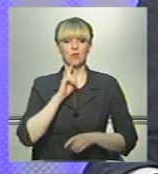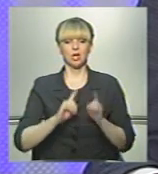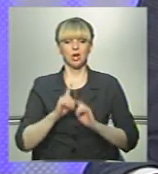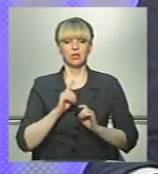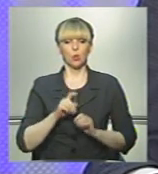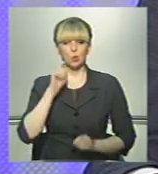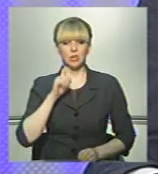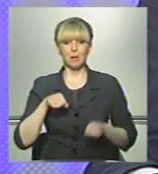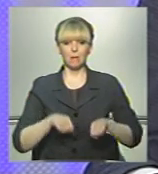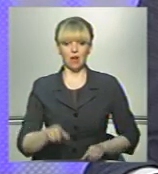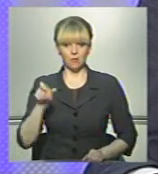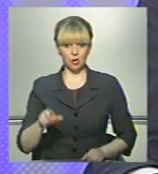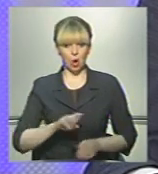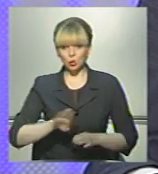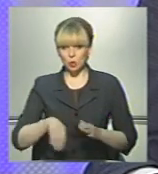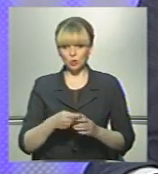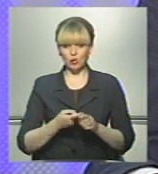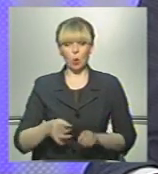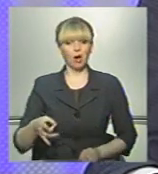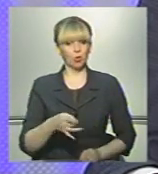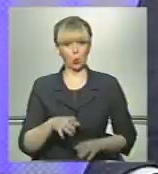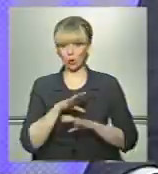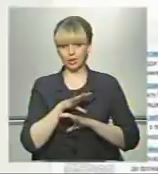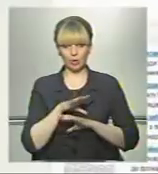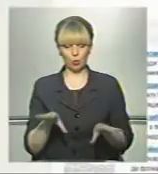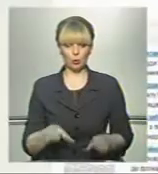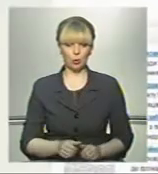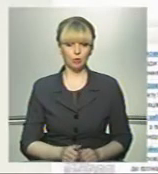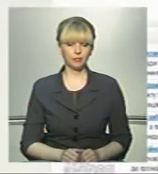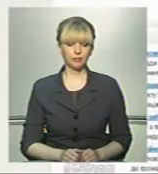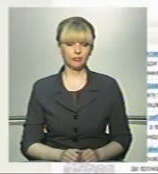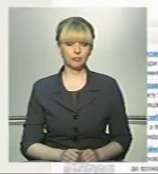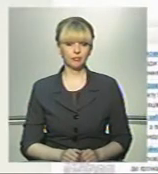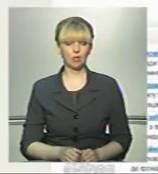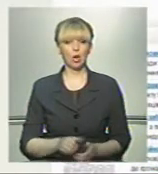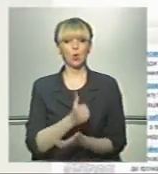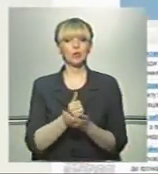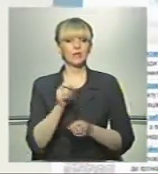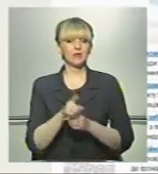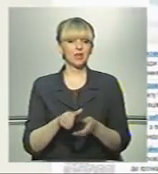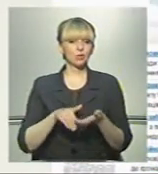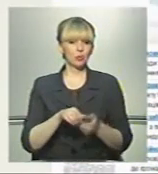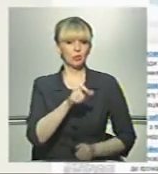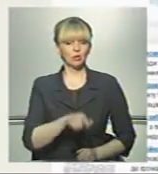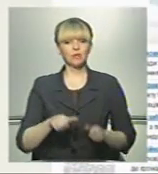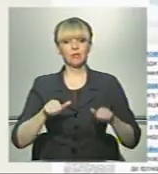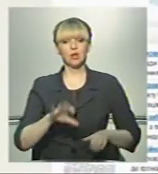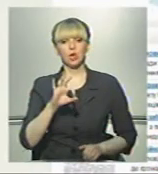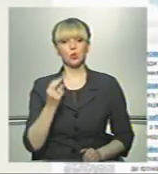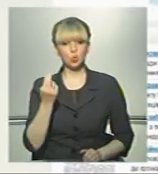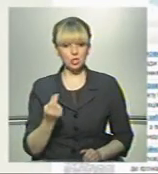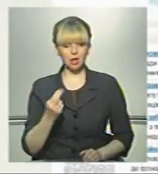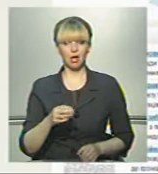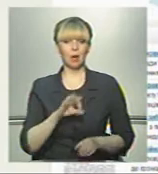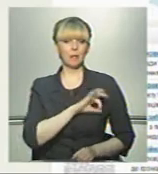з прав людини. До цього такого у регіоні не було. Основне завдання – допомогти людям у вирішенні соціальних